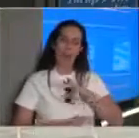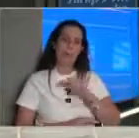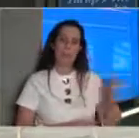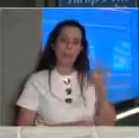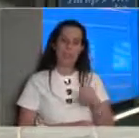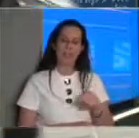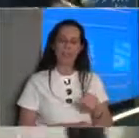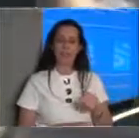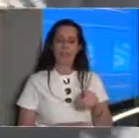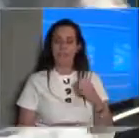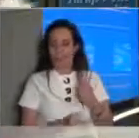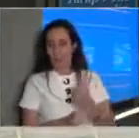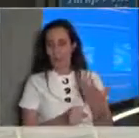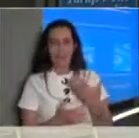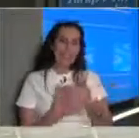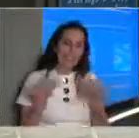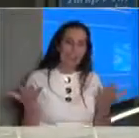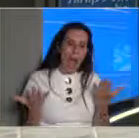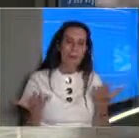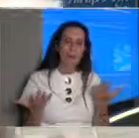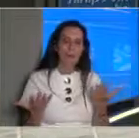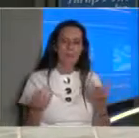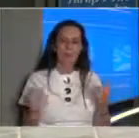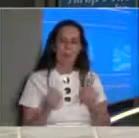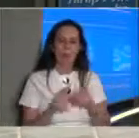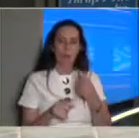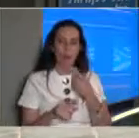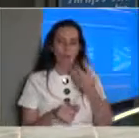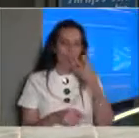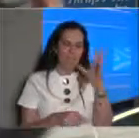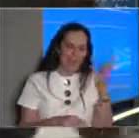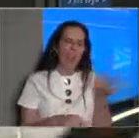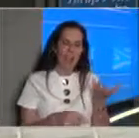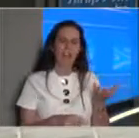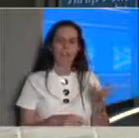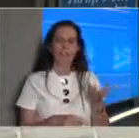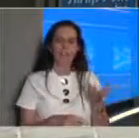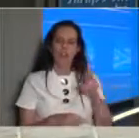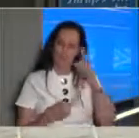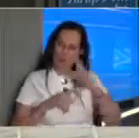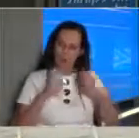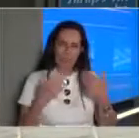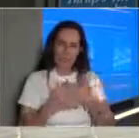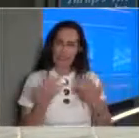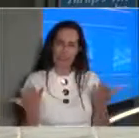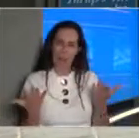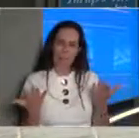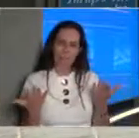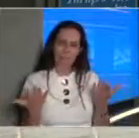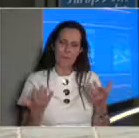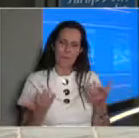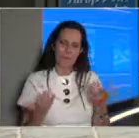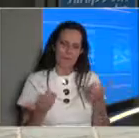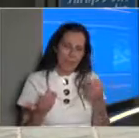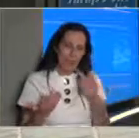הזה, ולא לגרום לסתם כמו שאנחנו רואים בטבריה, במקומות כאלה שקם גורם מחלוקות וסתם שנאת חינם.